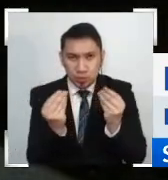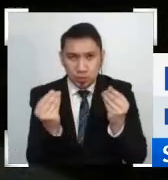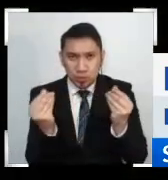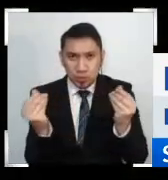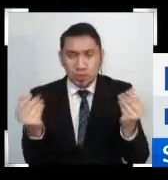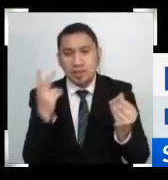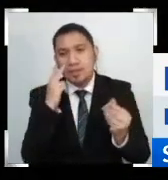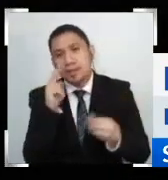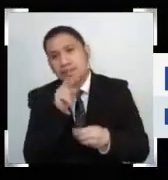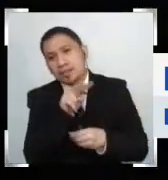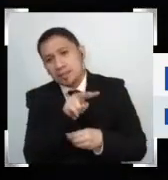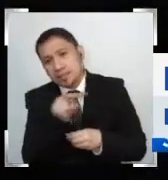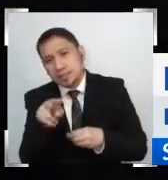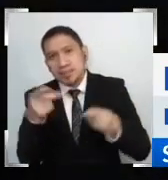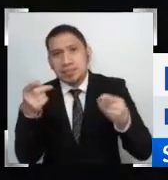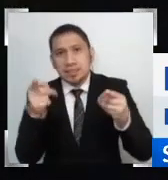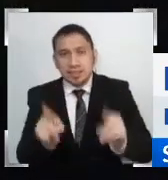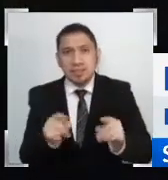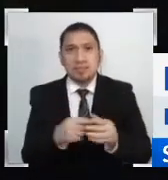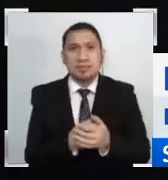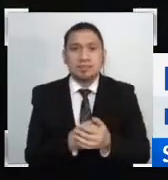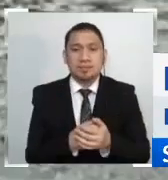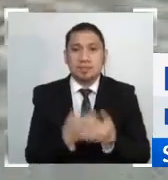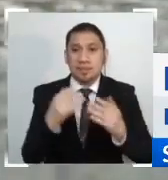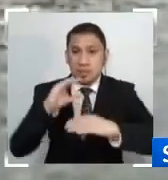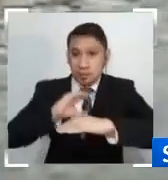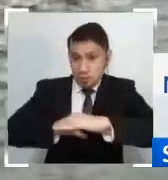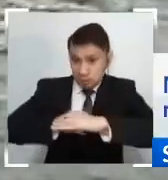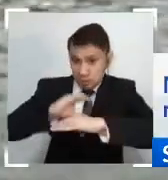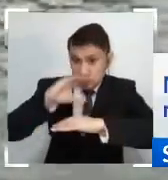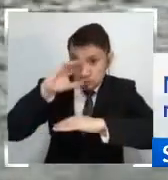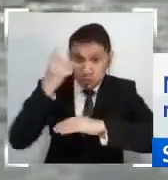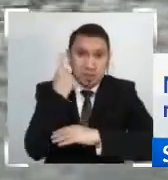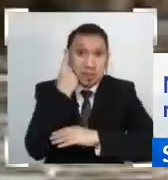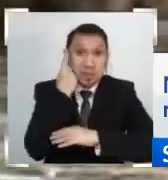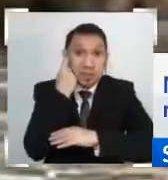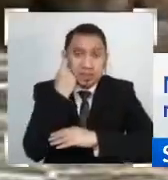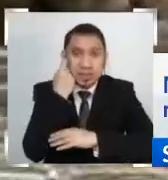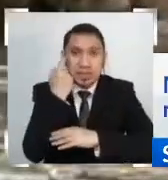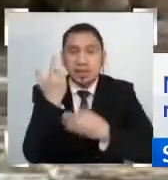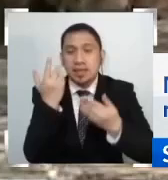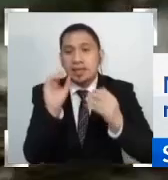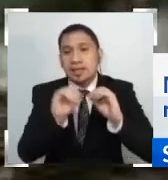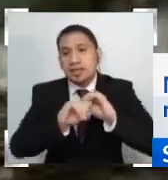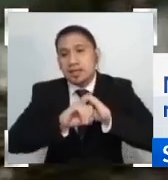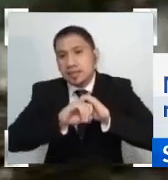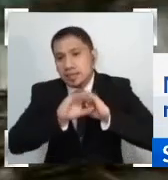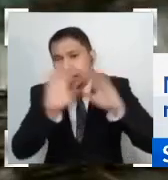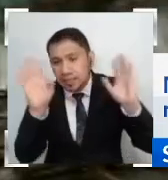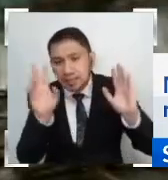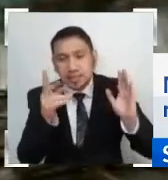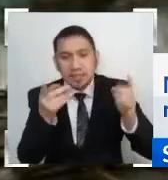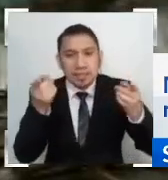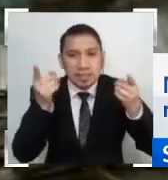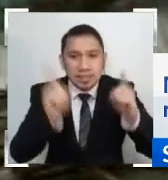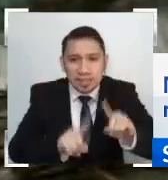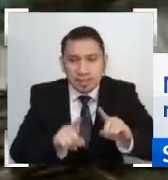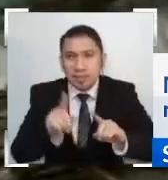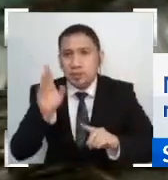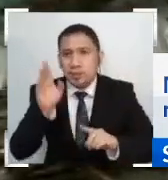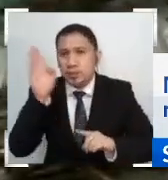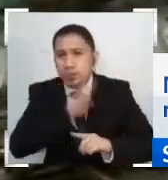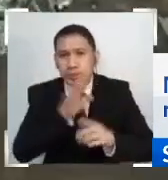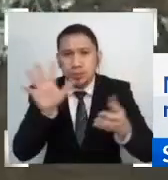bakas. Sa pagsikat ng araw kanina, naging malinaw na ang pinsala. Kahit saan